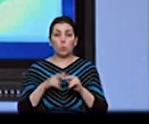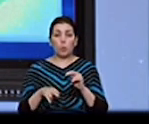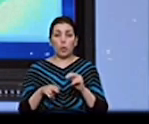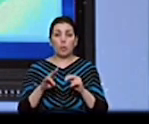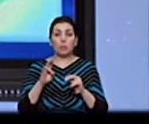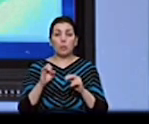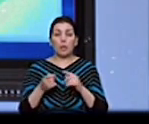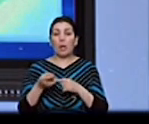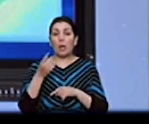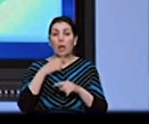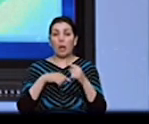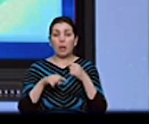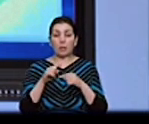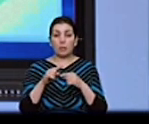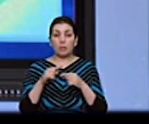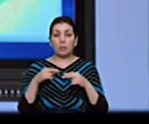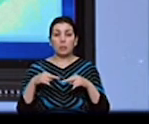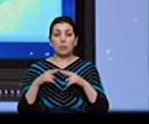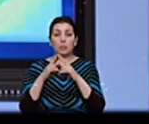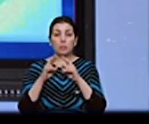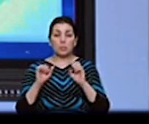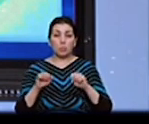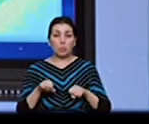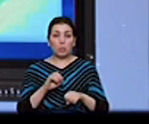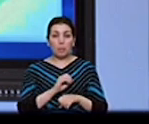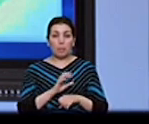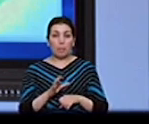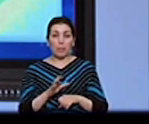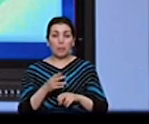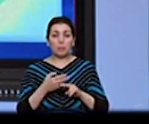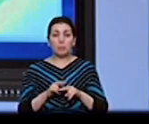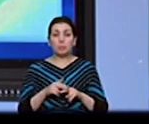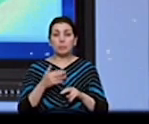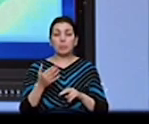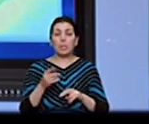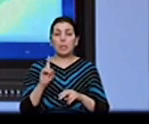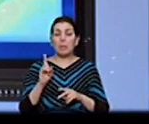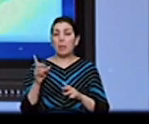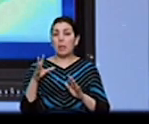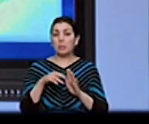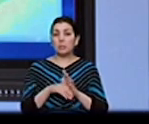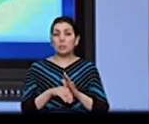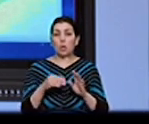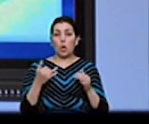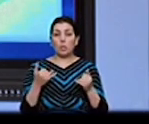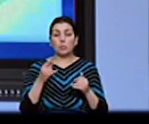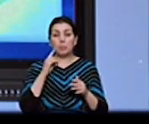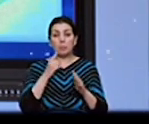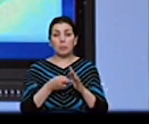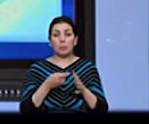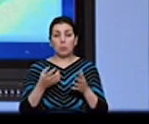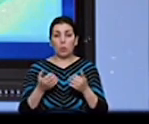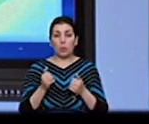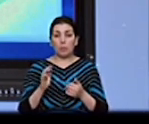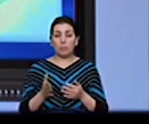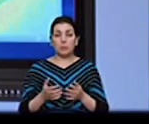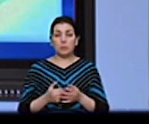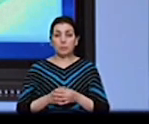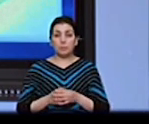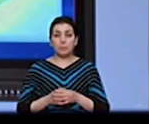tugaydi, lekin qayta tiklanadigan tabiiy boyliklar ekan. Ularga nimalar kirishini hozir bilib olamiz.